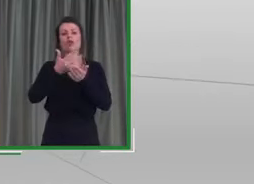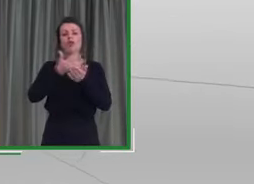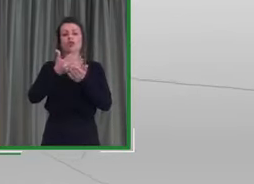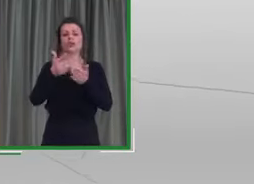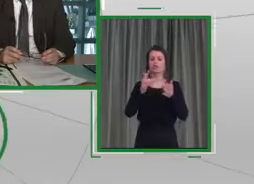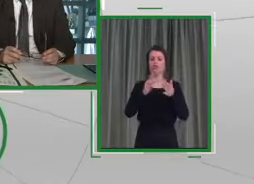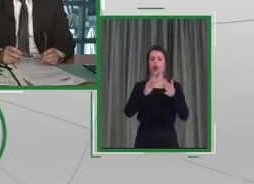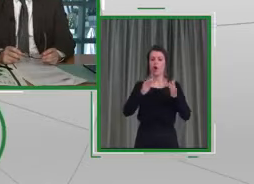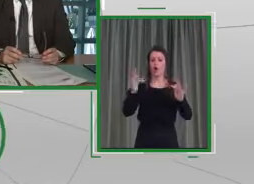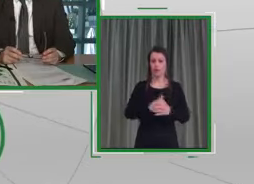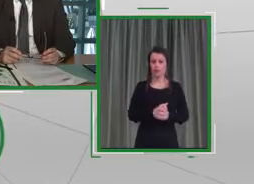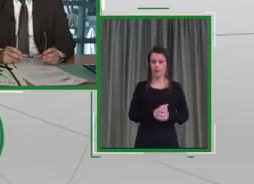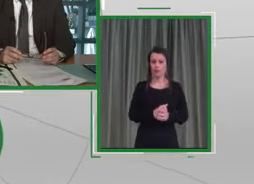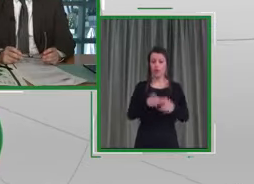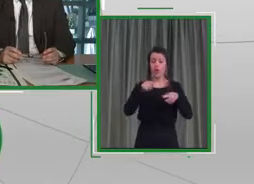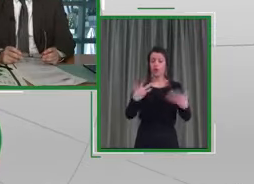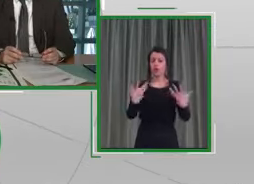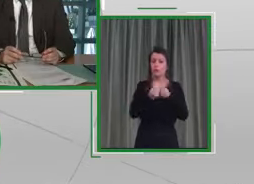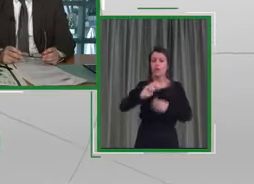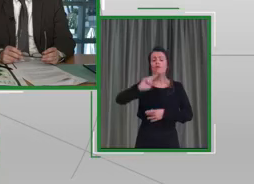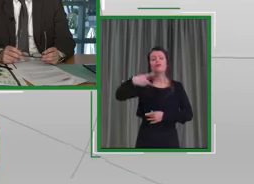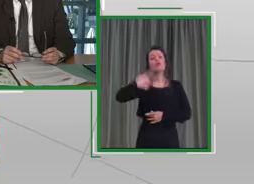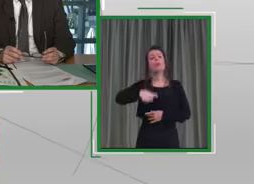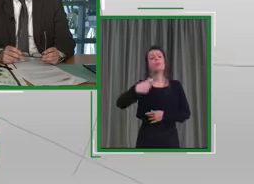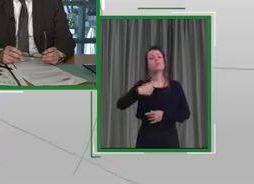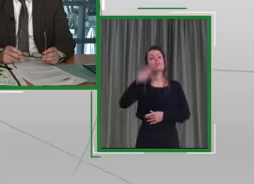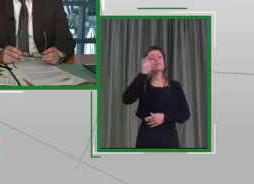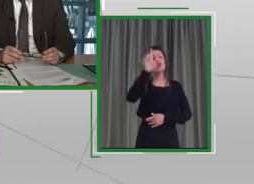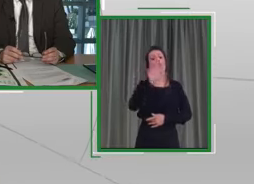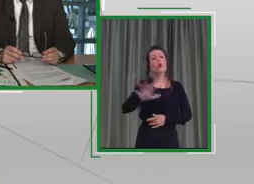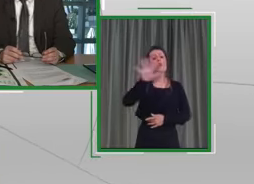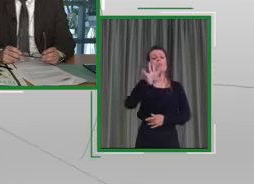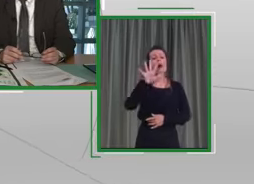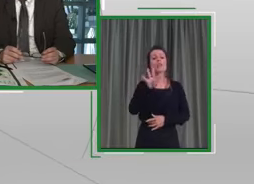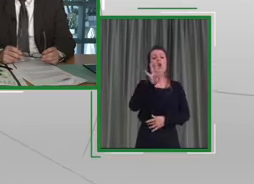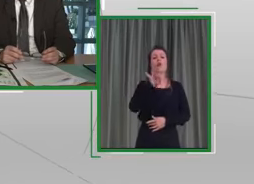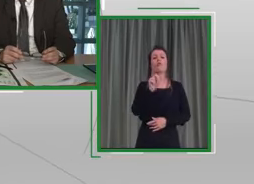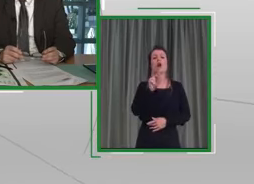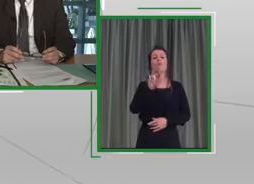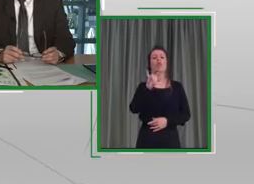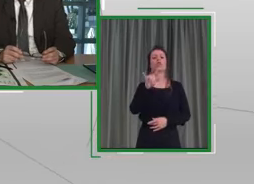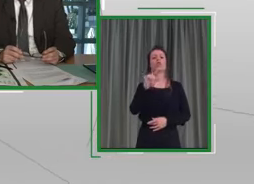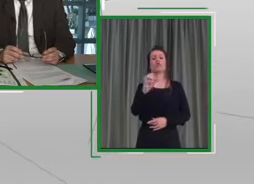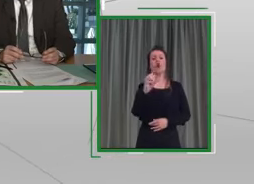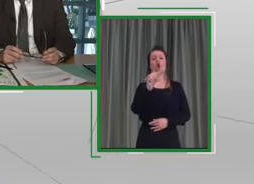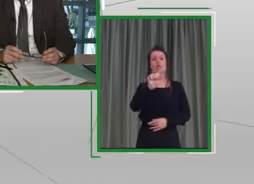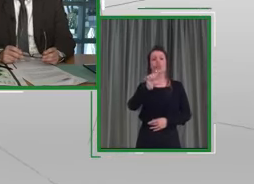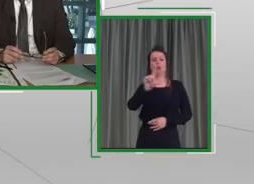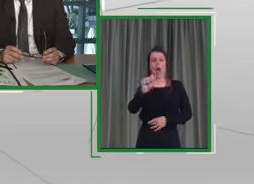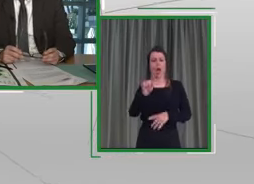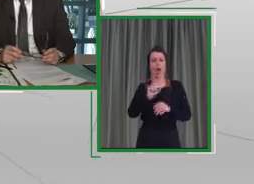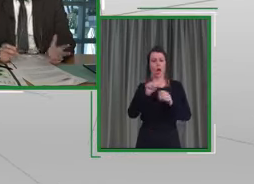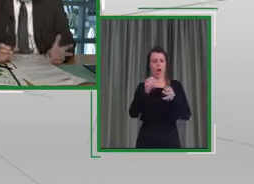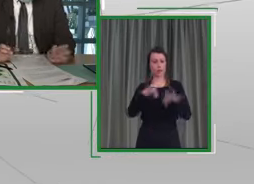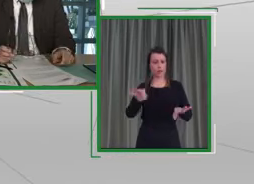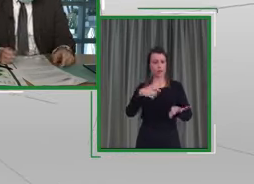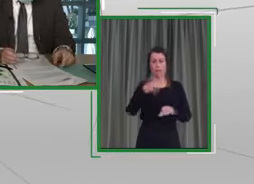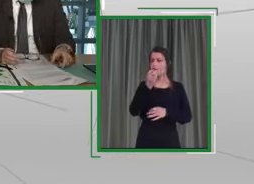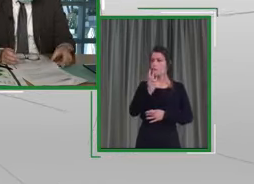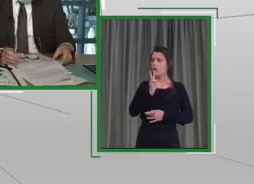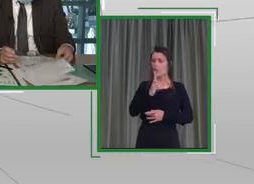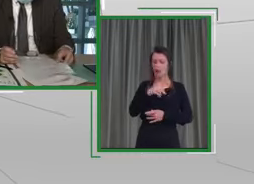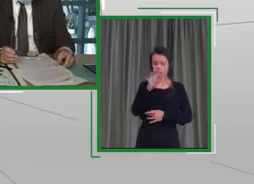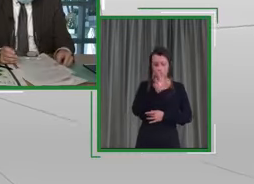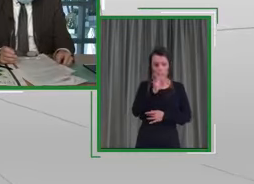il vicepresidente della regione lombardia fabrizio sala buon pomeriggio fabrizio un pomeriggio tutti voi partiamo subito